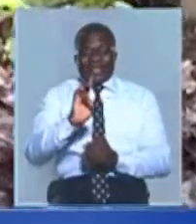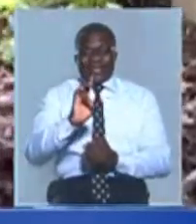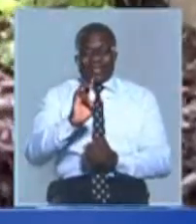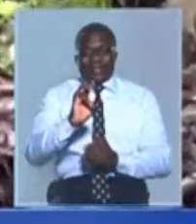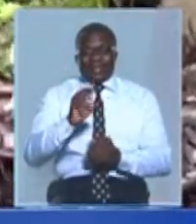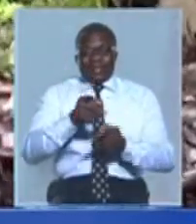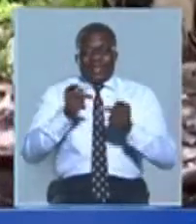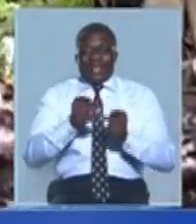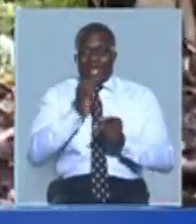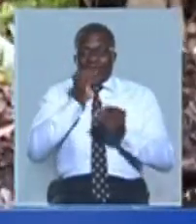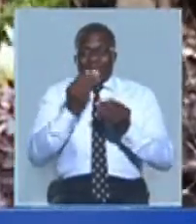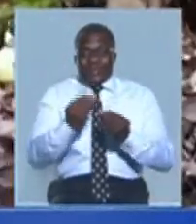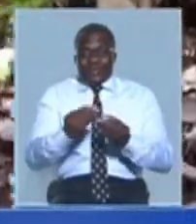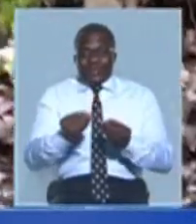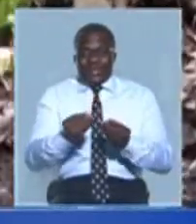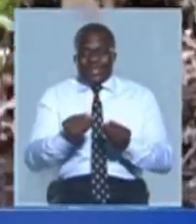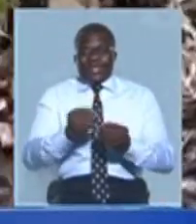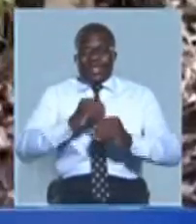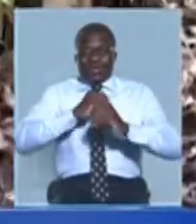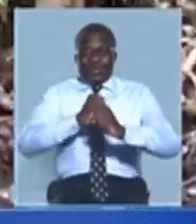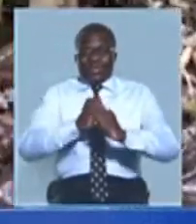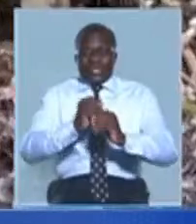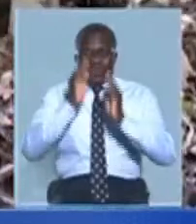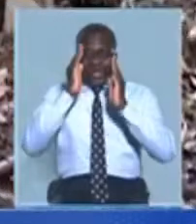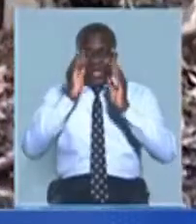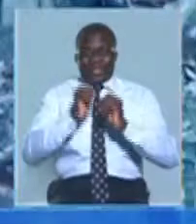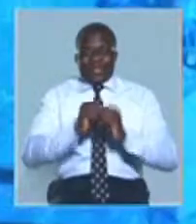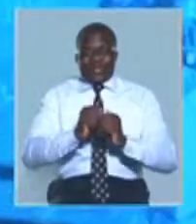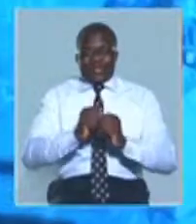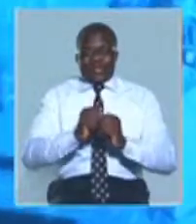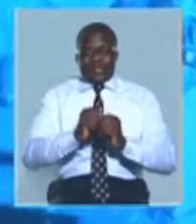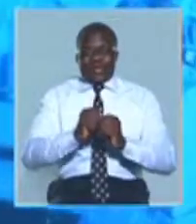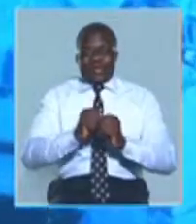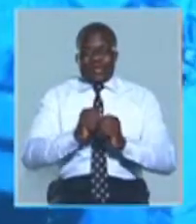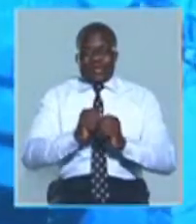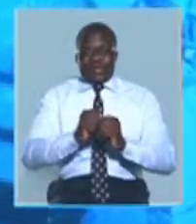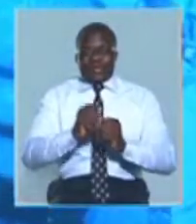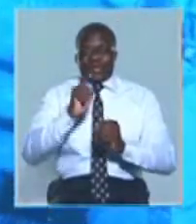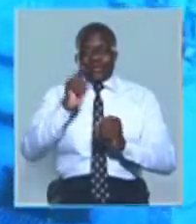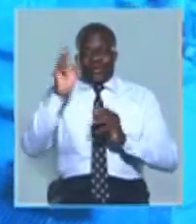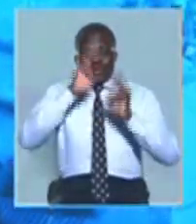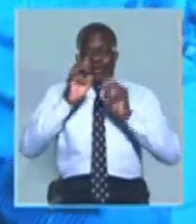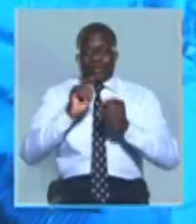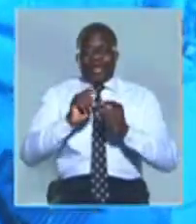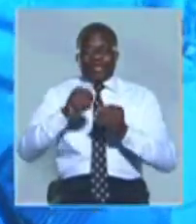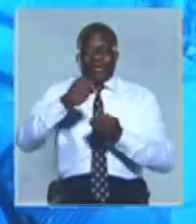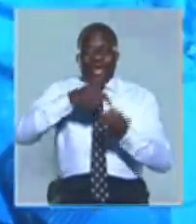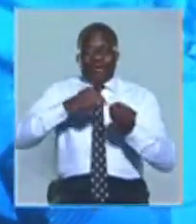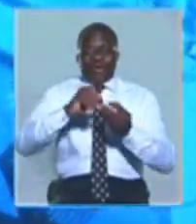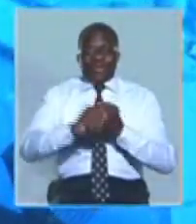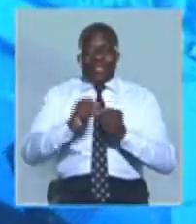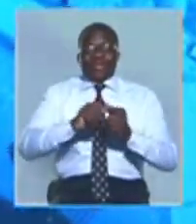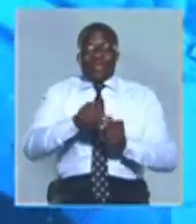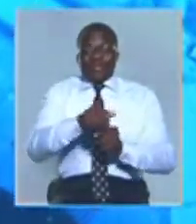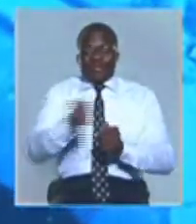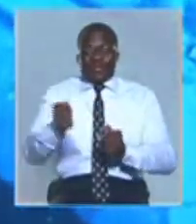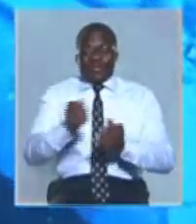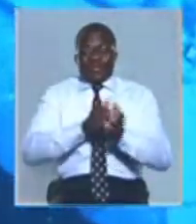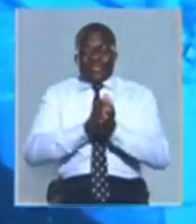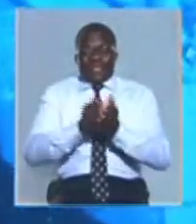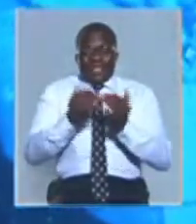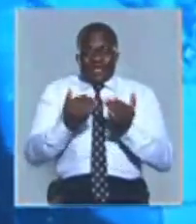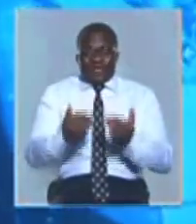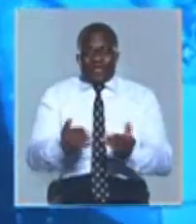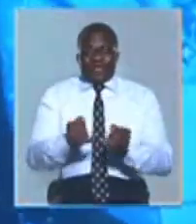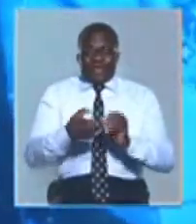zones humides méritent ainsi protection et attention. Et d'une préoccupation environnementale à une autre, intéressant-nous cette